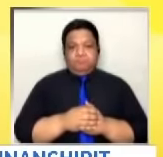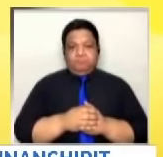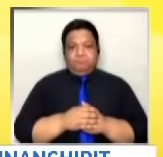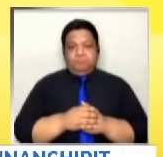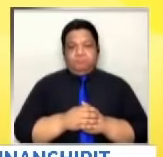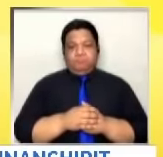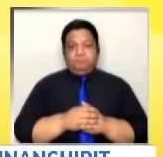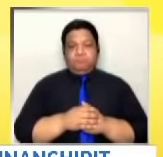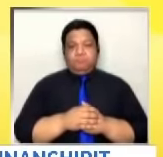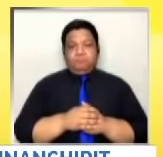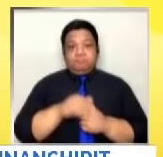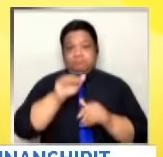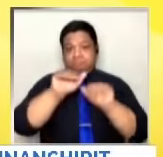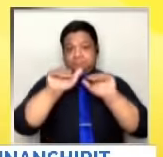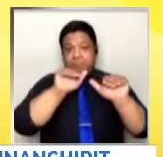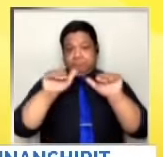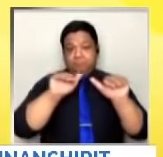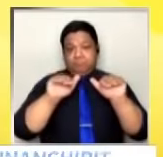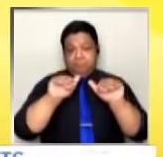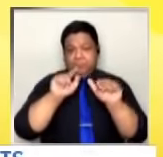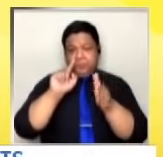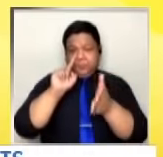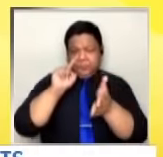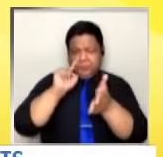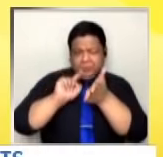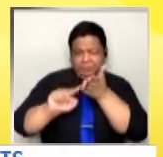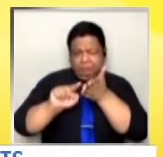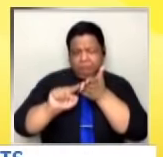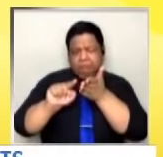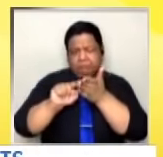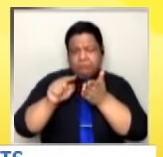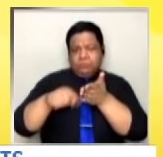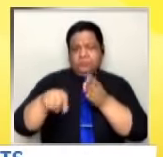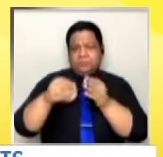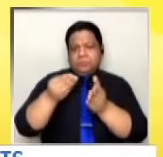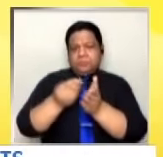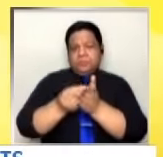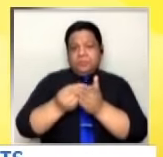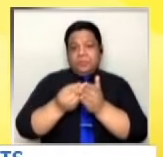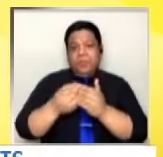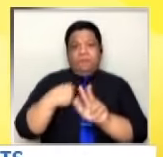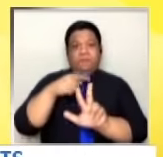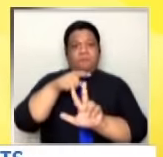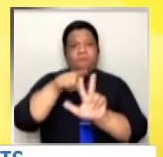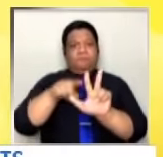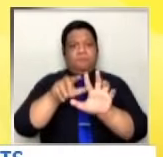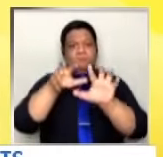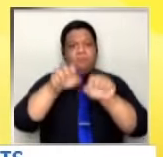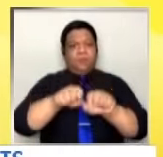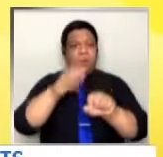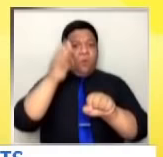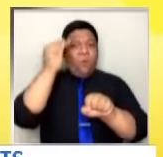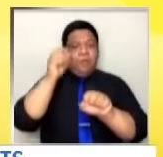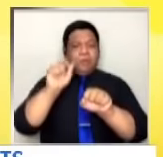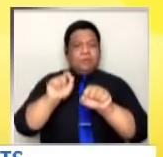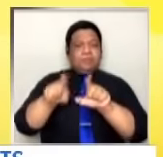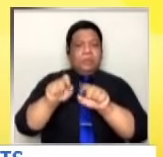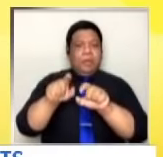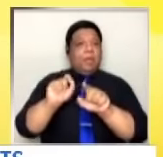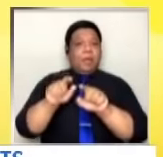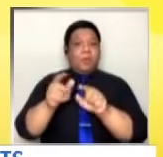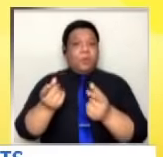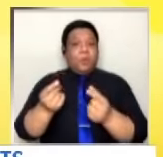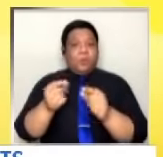Paalala mga kapuso, kilatising mabuti ang natatanggap na pera. Tatlong naaresto dahil umano sa pagbebenta ng mga peking 1,000 peso